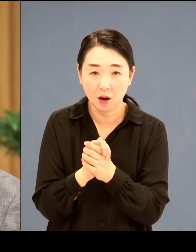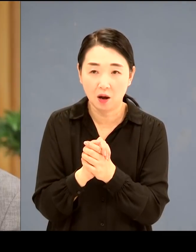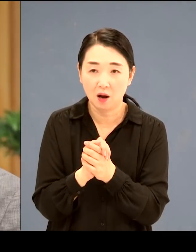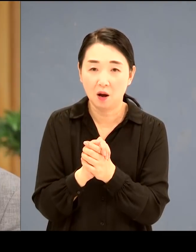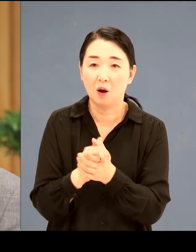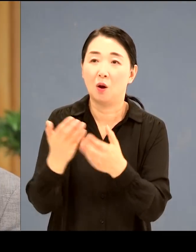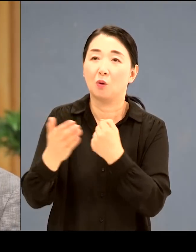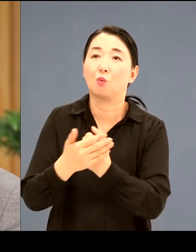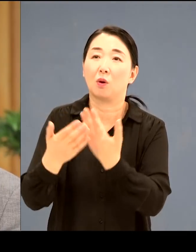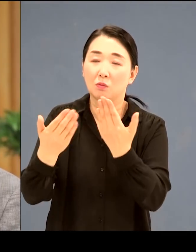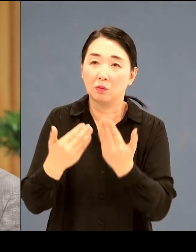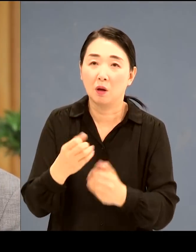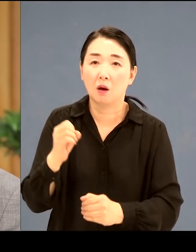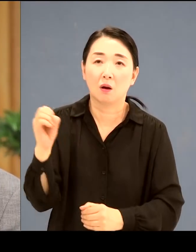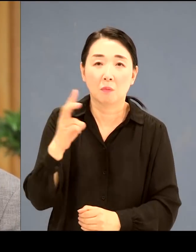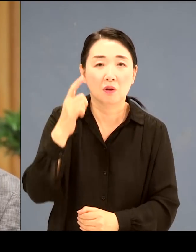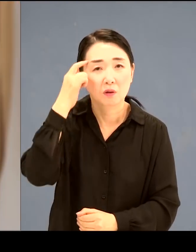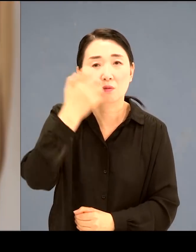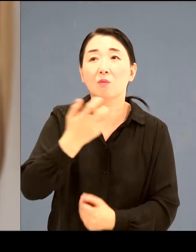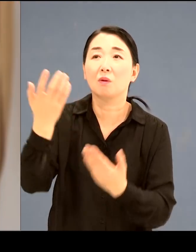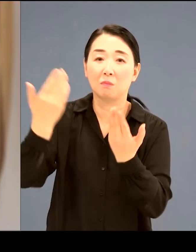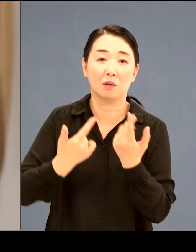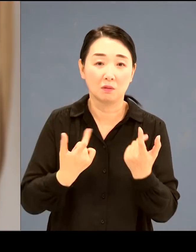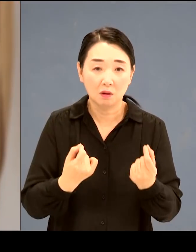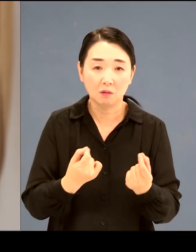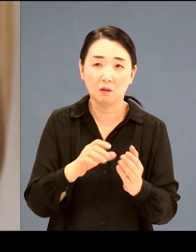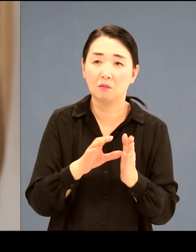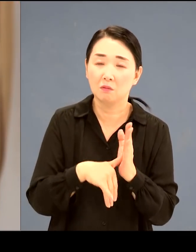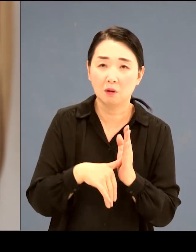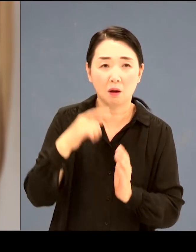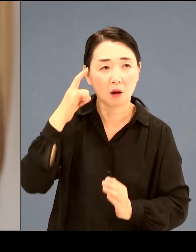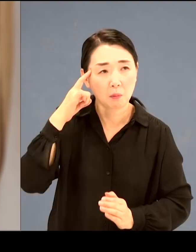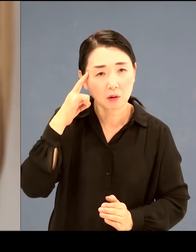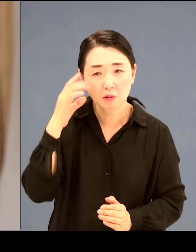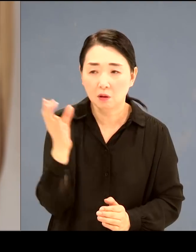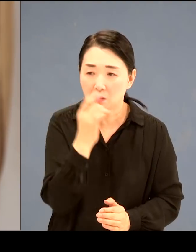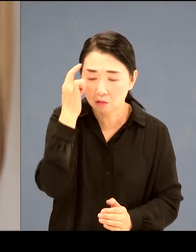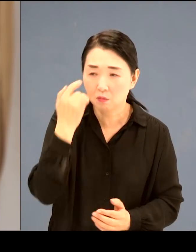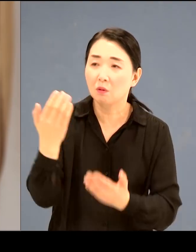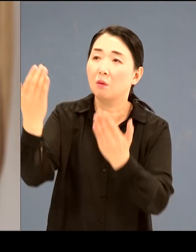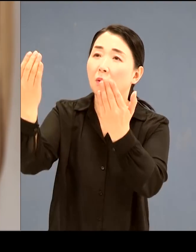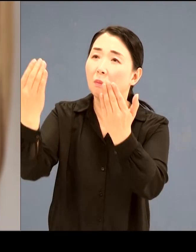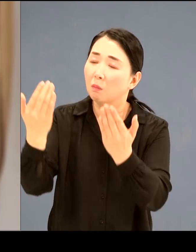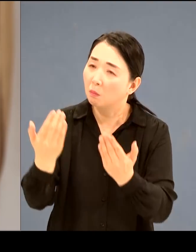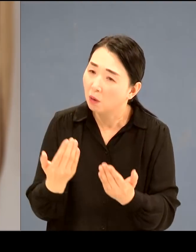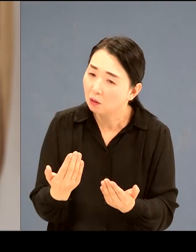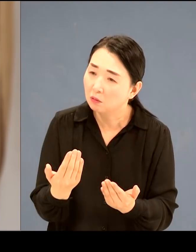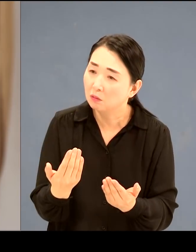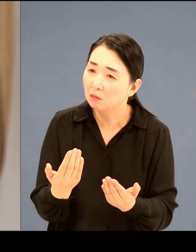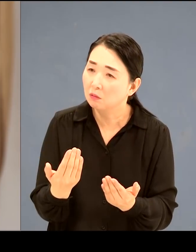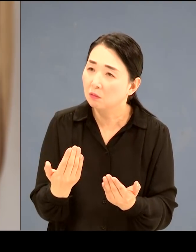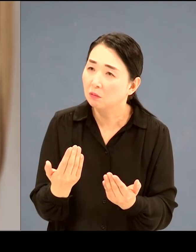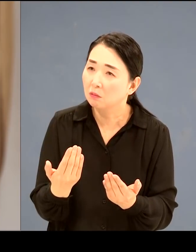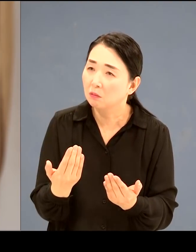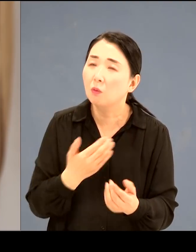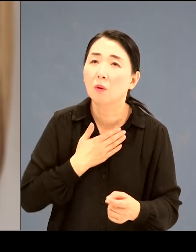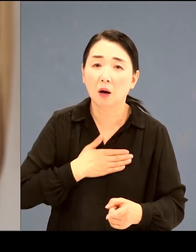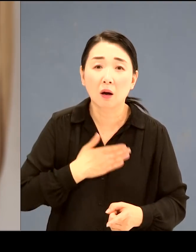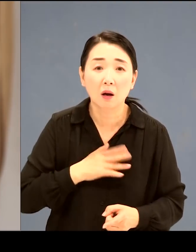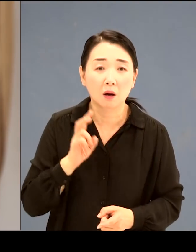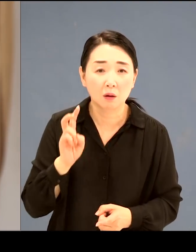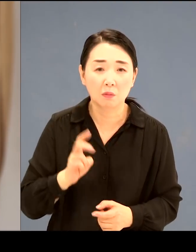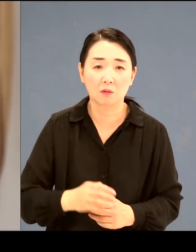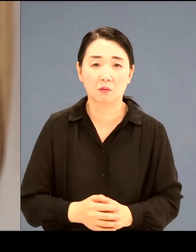것 같아요. 지금 생각해 보니까 그게 성령 받았다는 것밖에는 해석이 안 되는데 와.